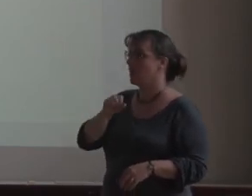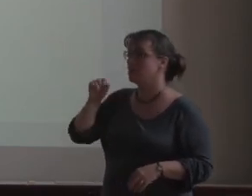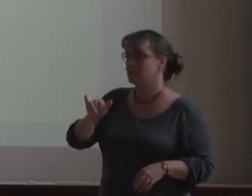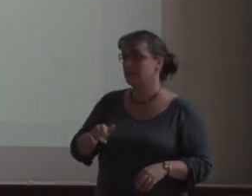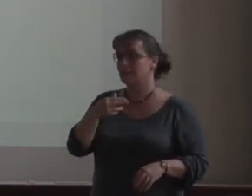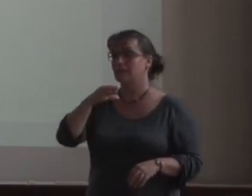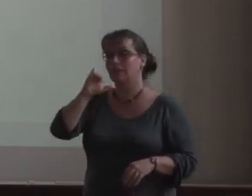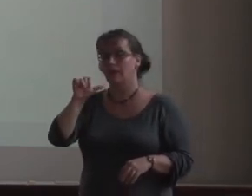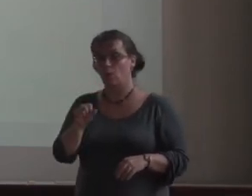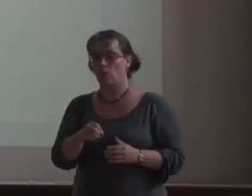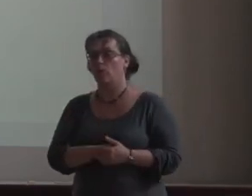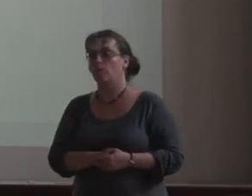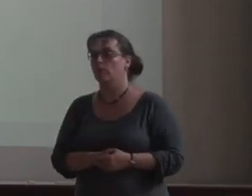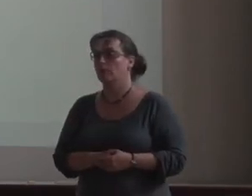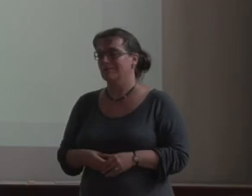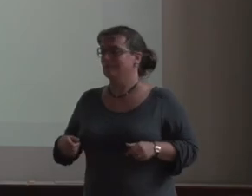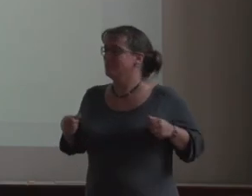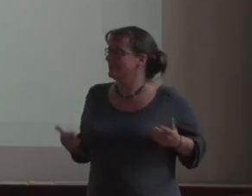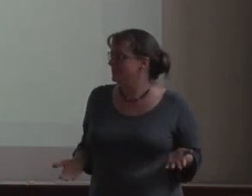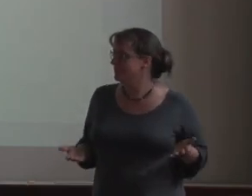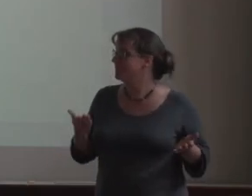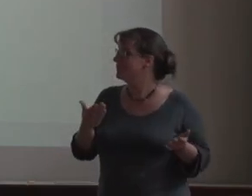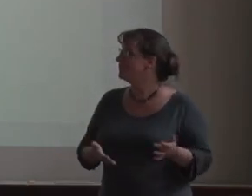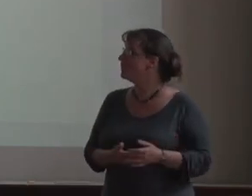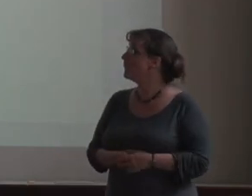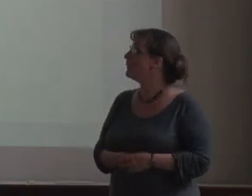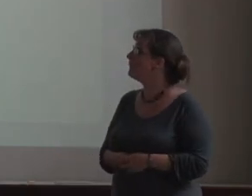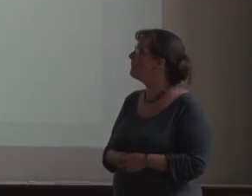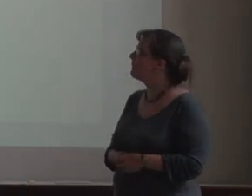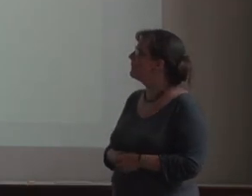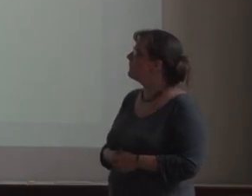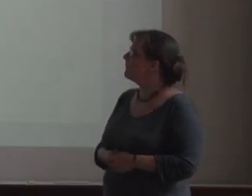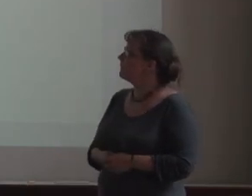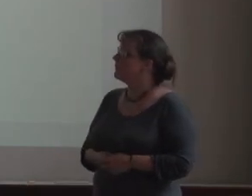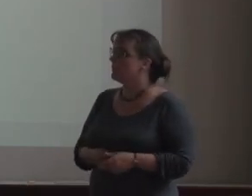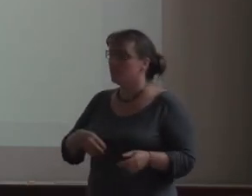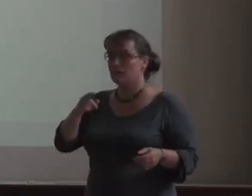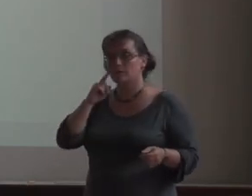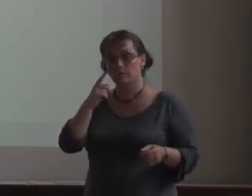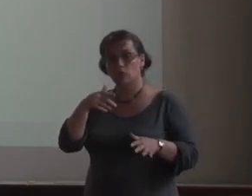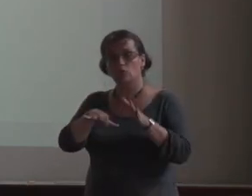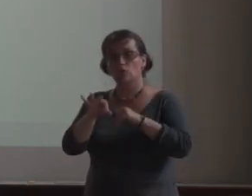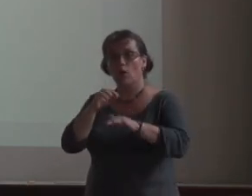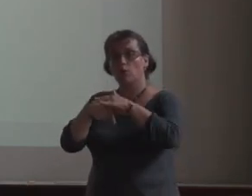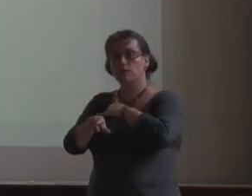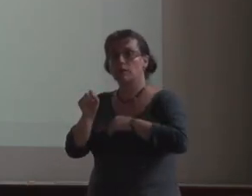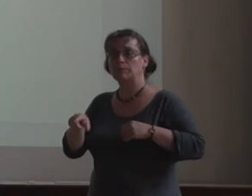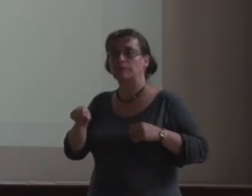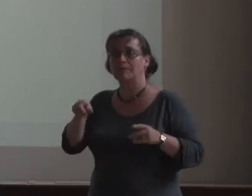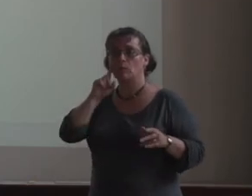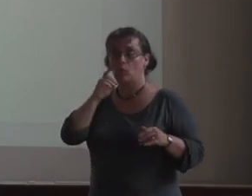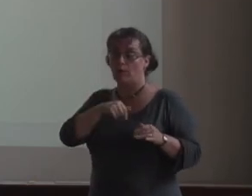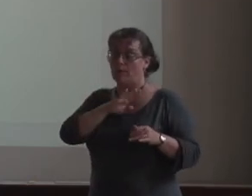pourquoi de l'async.io? Déjà, c'est que tous nos logiciels gèrent plusieurs sources d'événements. Je vais vous les